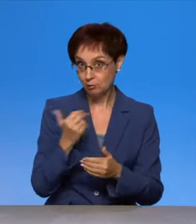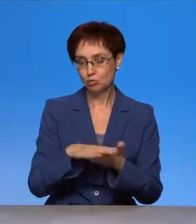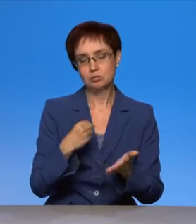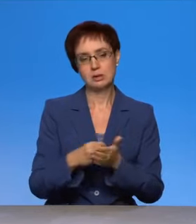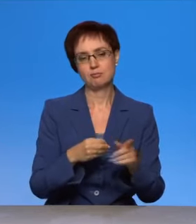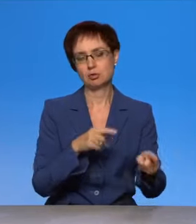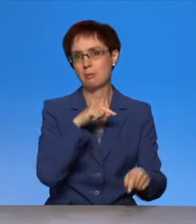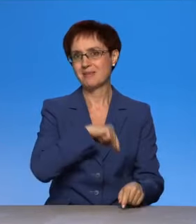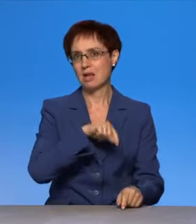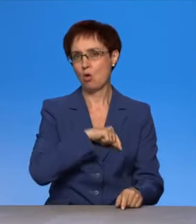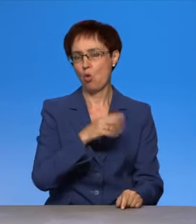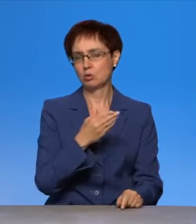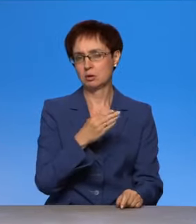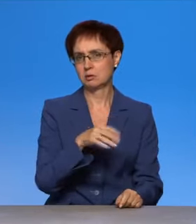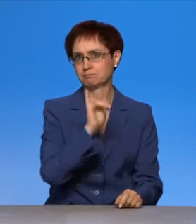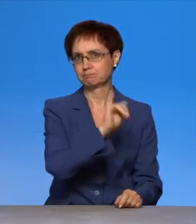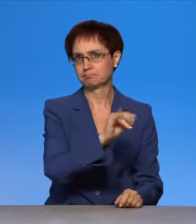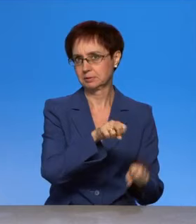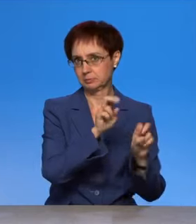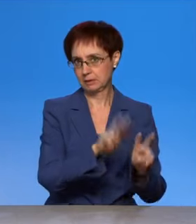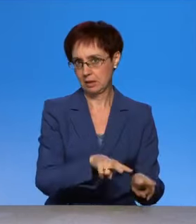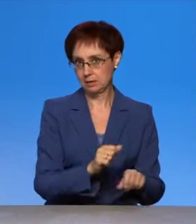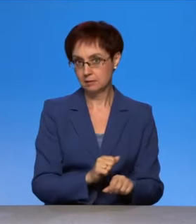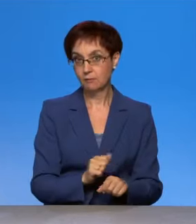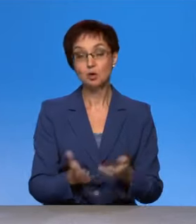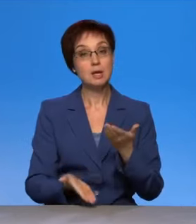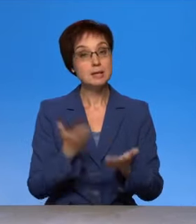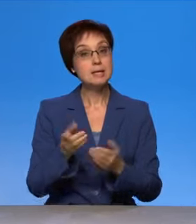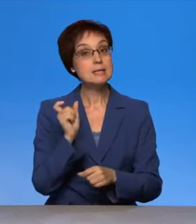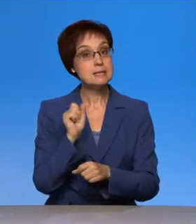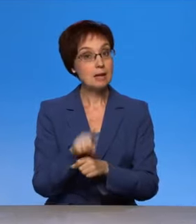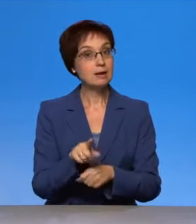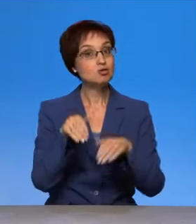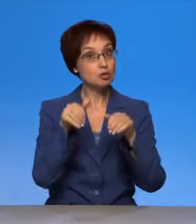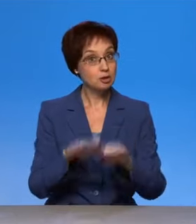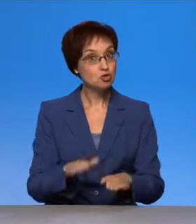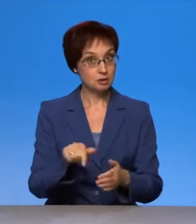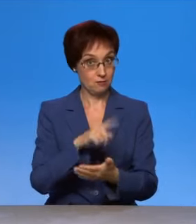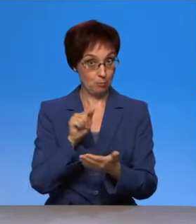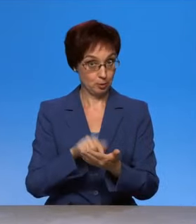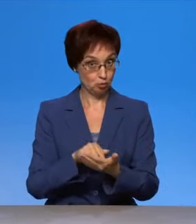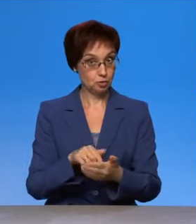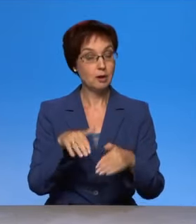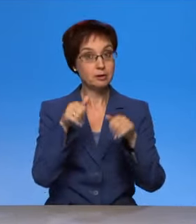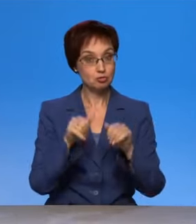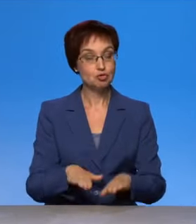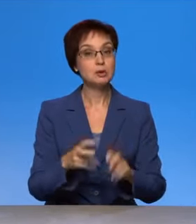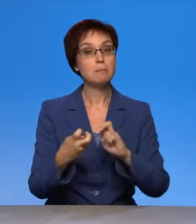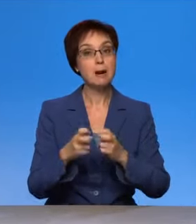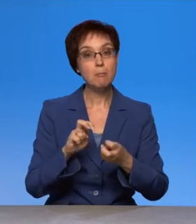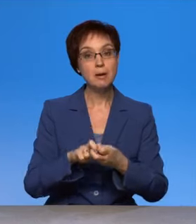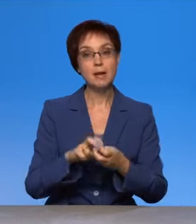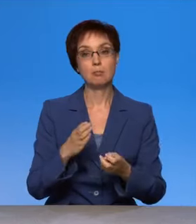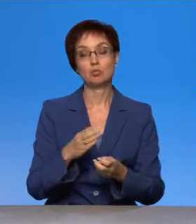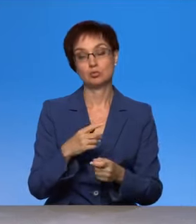Если задача решить какой-то вопрос, решить какую-то проблему, как правило, коммуникативную, как